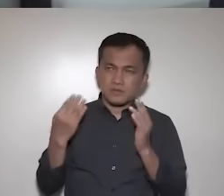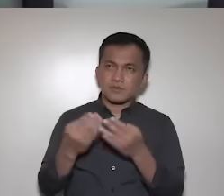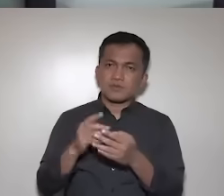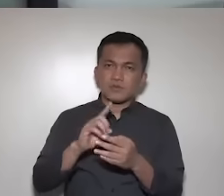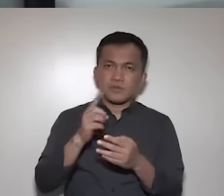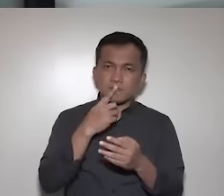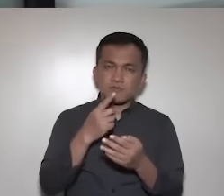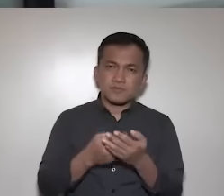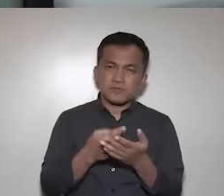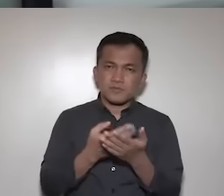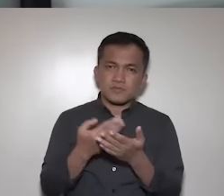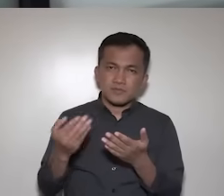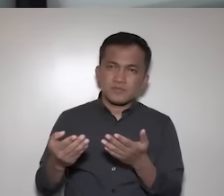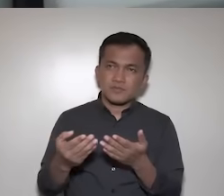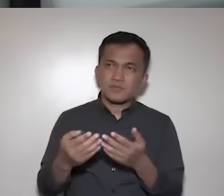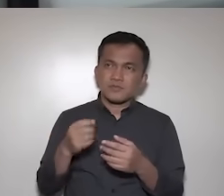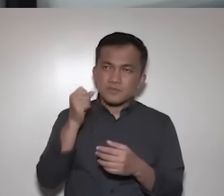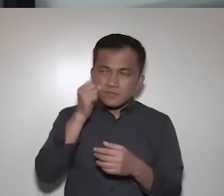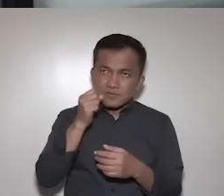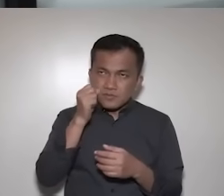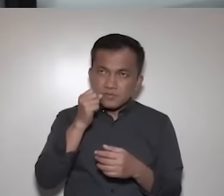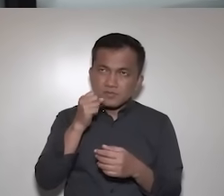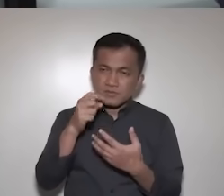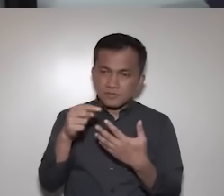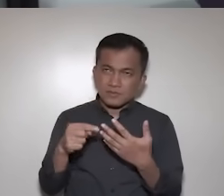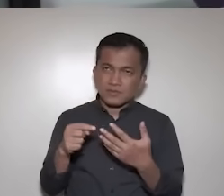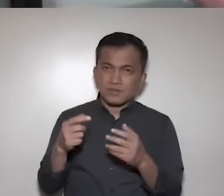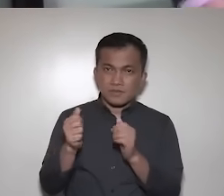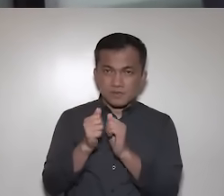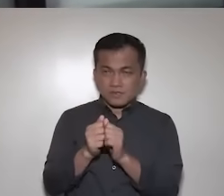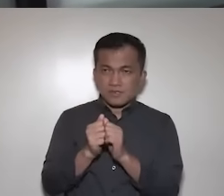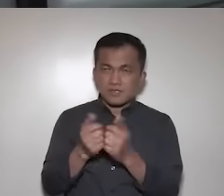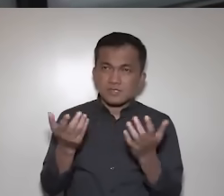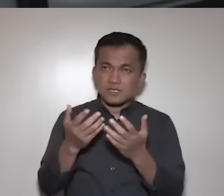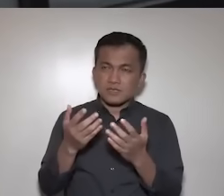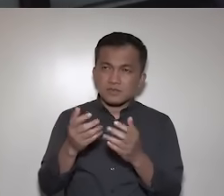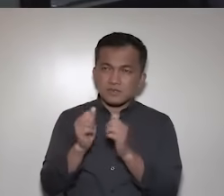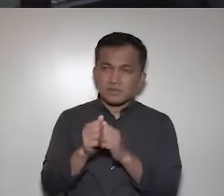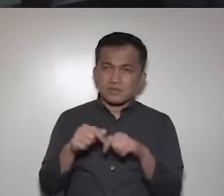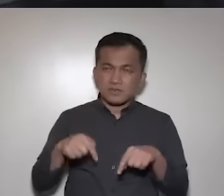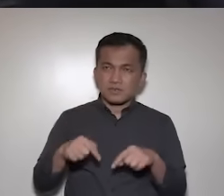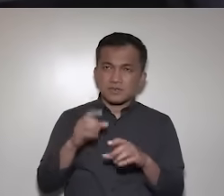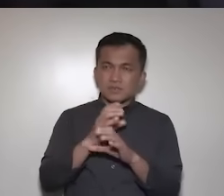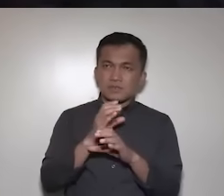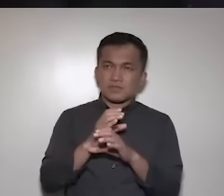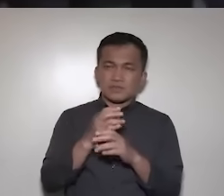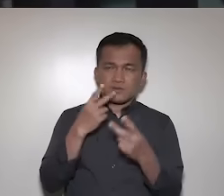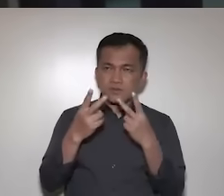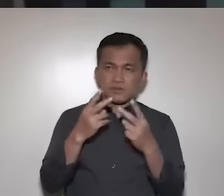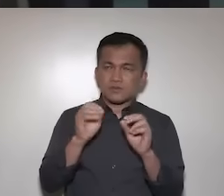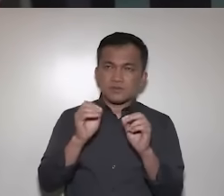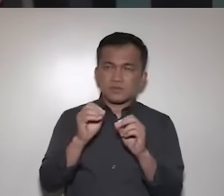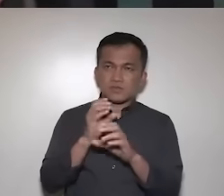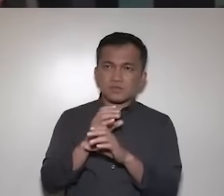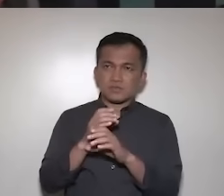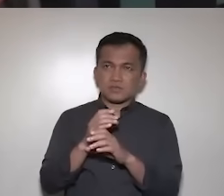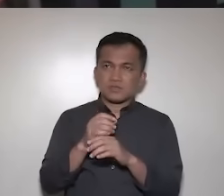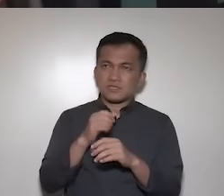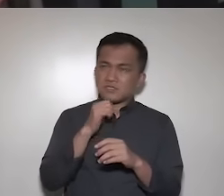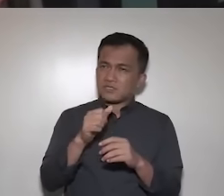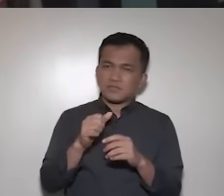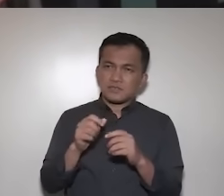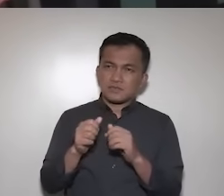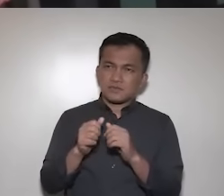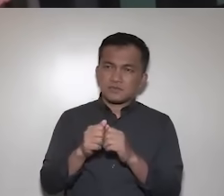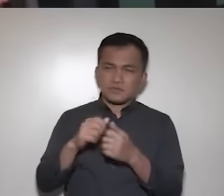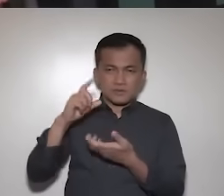Anong binili nyo? Yung mga sabon po, ganyan lang po. Tapos may kasama kayo. Nasaan yung kasama nyo rito sa sasakyan? Wala akong nakitang kasama hindi dito. Na po sila, hindi na